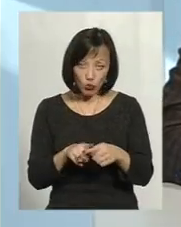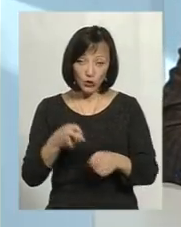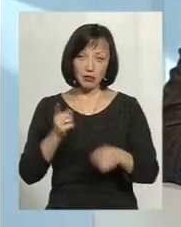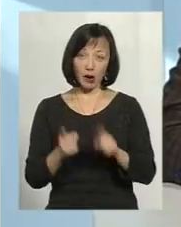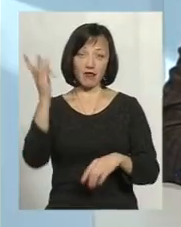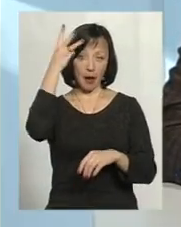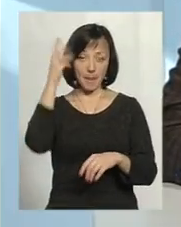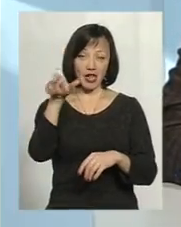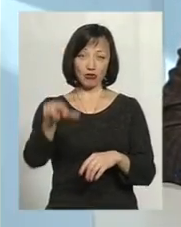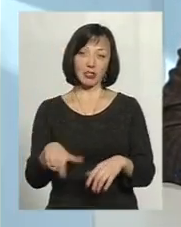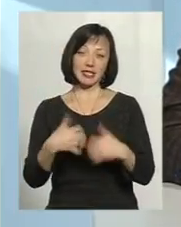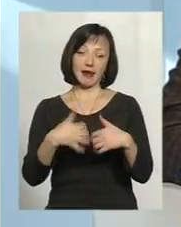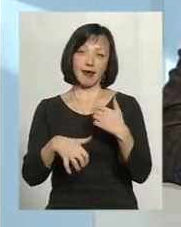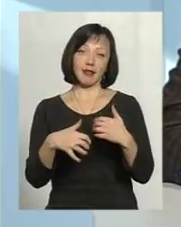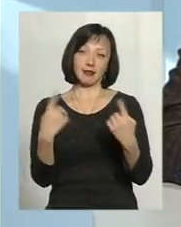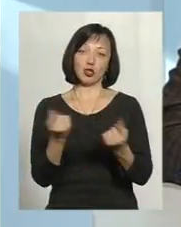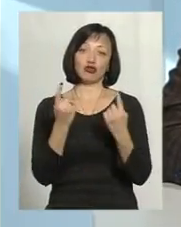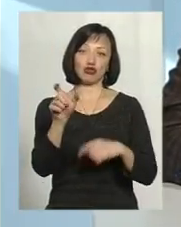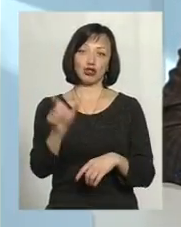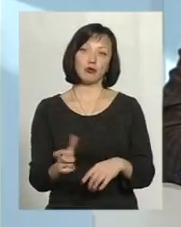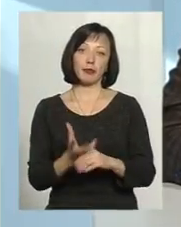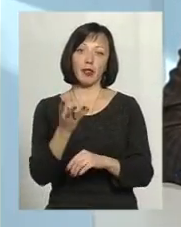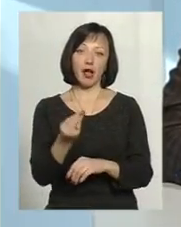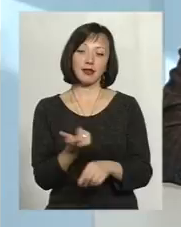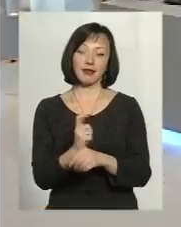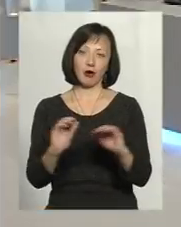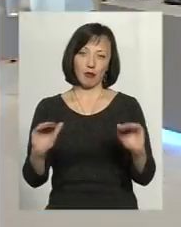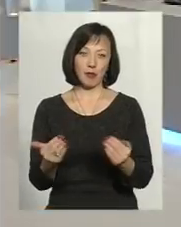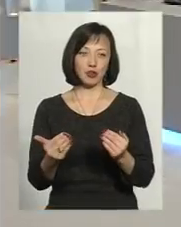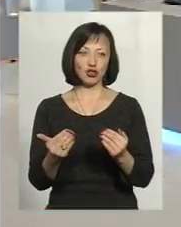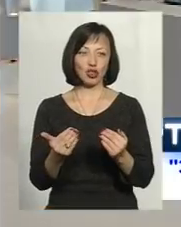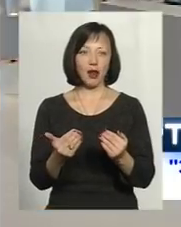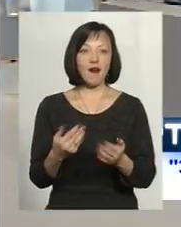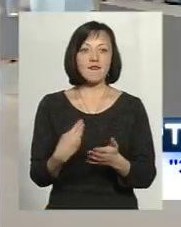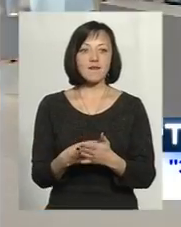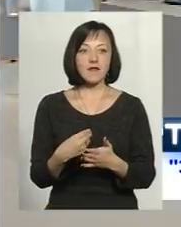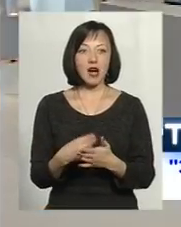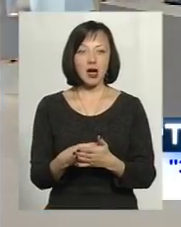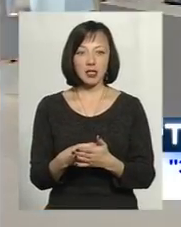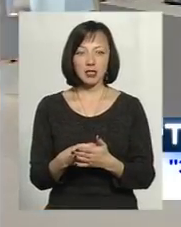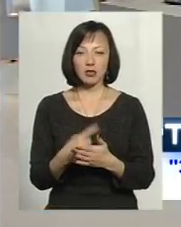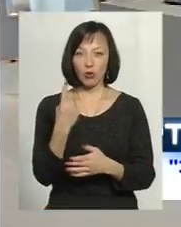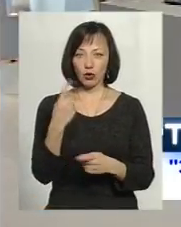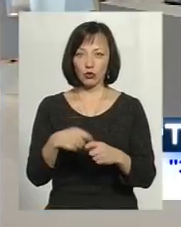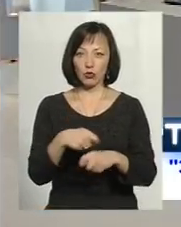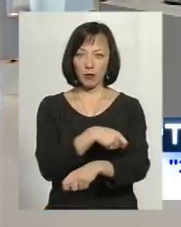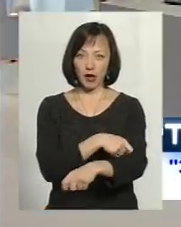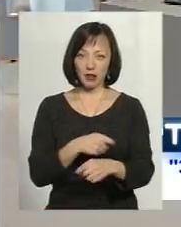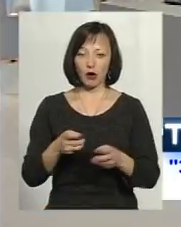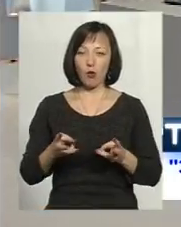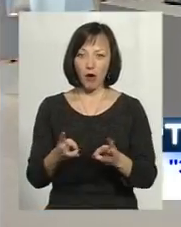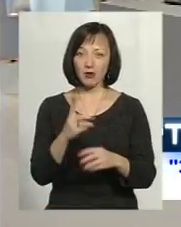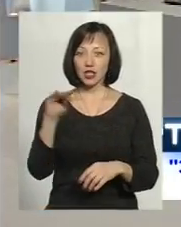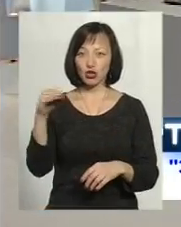насправді, хмельничанин середньостатистичний платить найменше. Вартість квадратного опалення квадратного метру